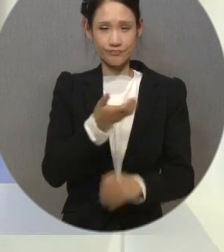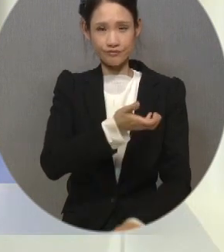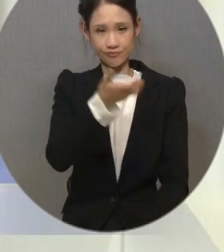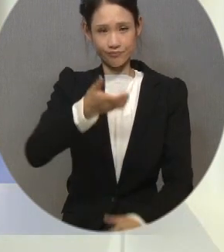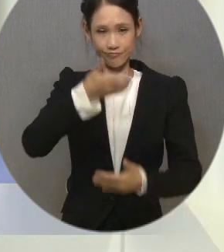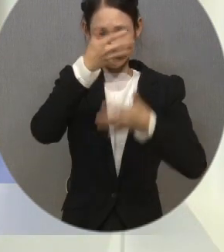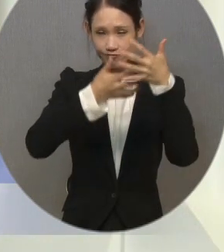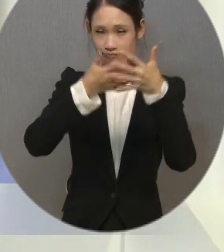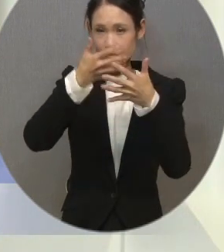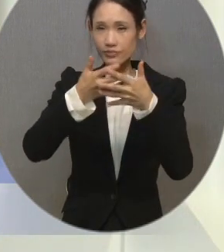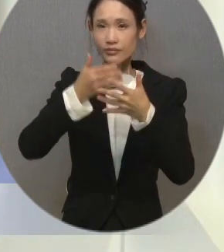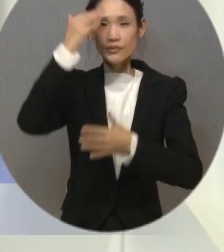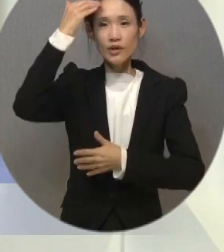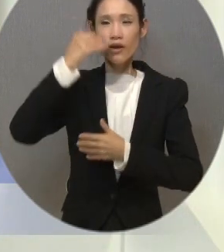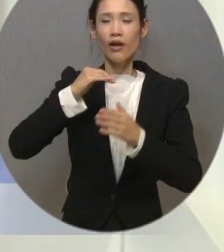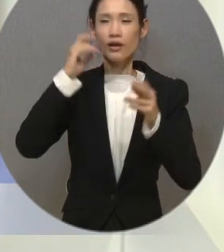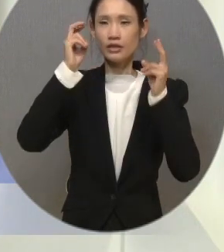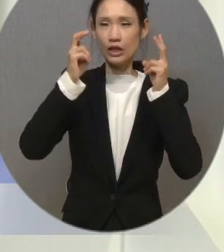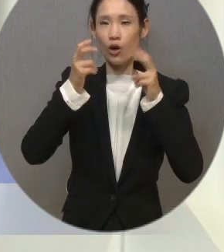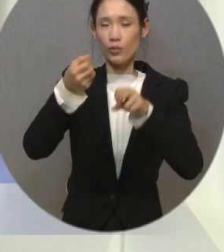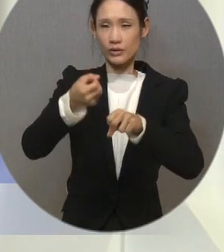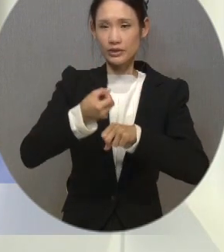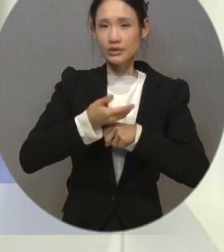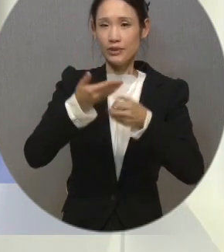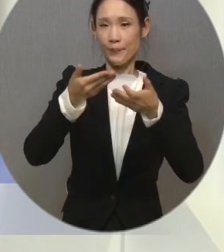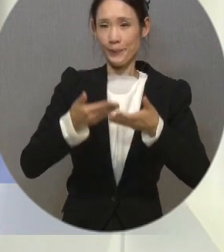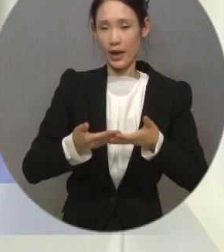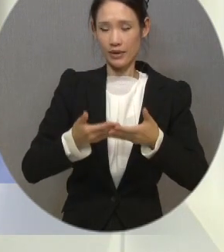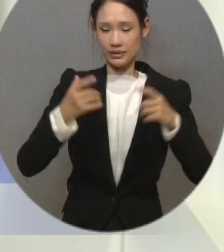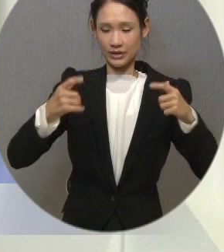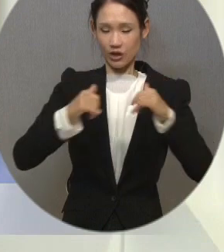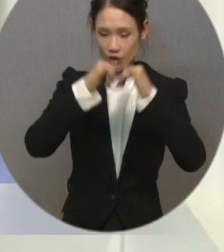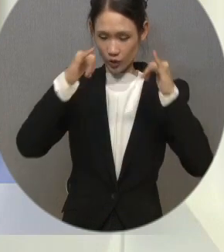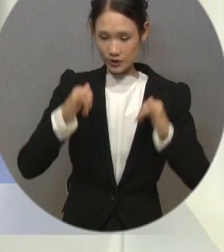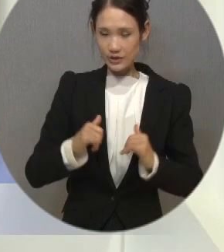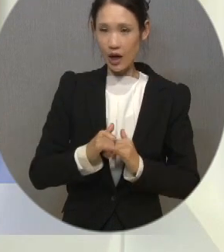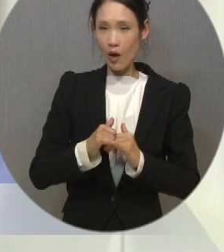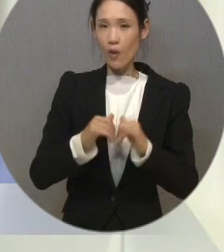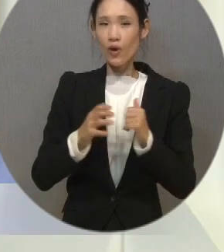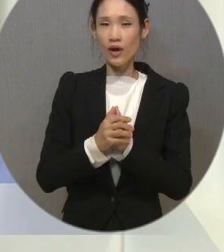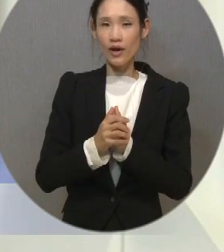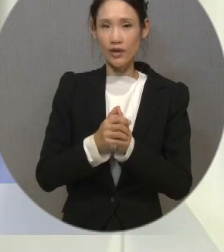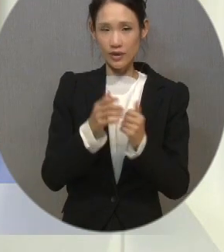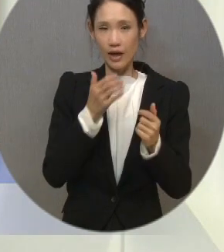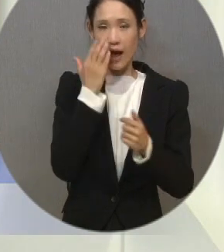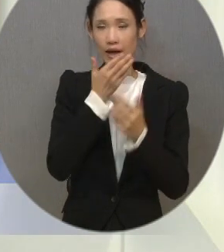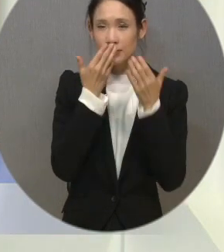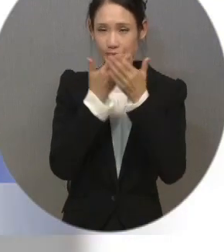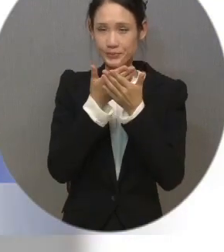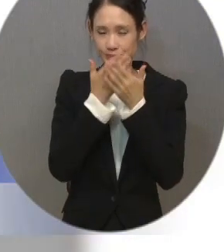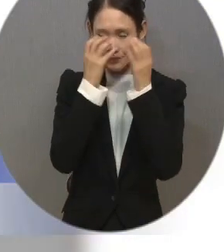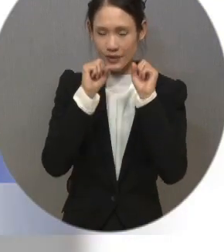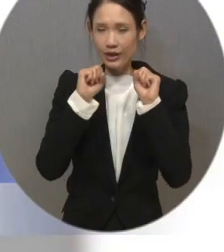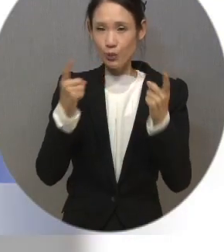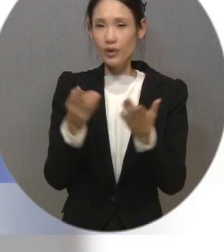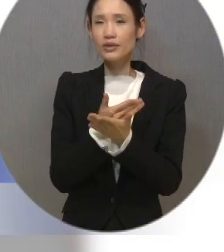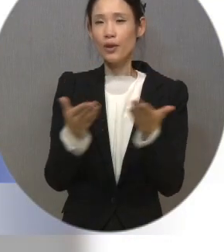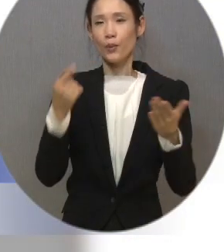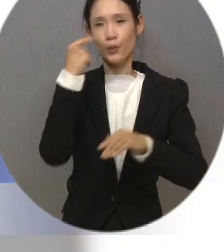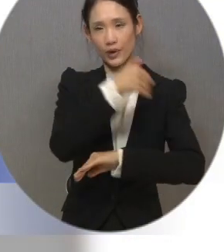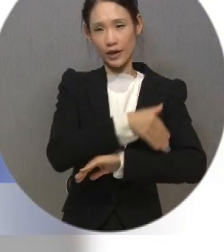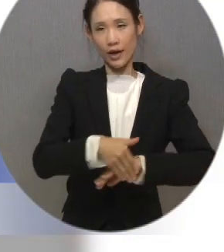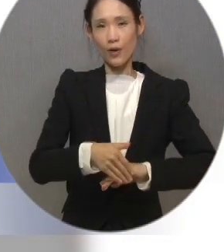한 기업으로부터 기 받아 지역사회 장애 아동들에게 학습기회를 제공한다는 소식입니다